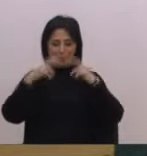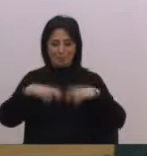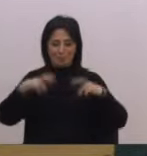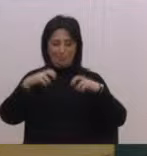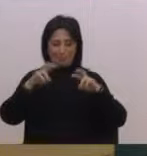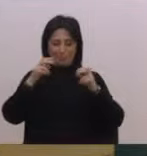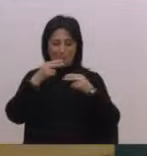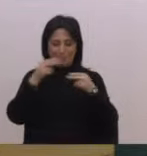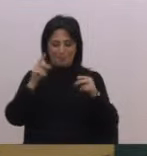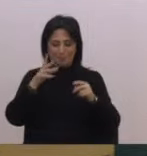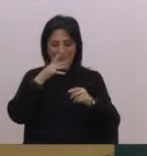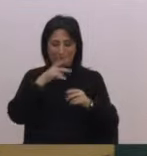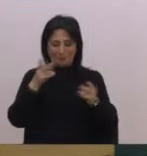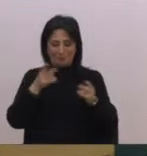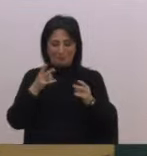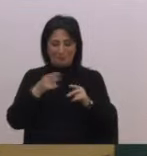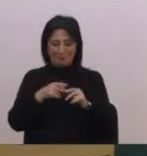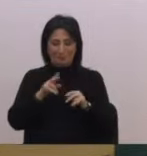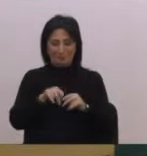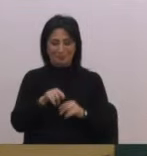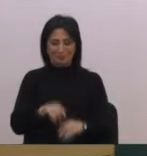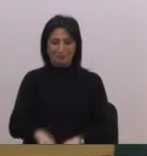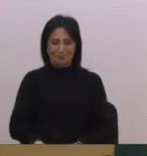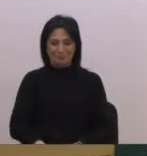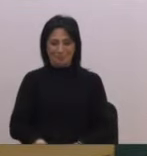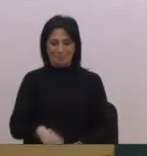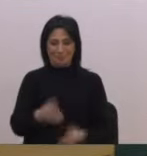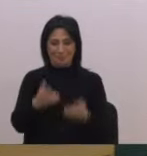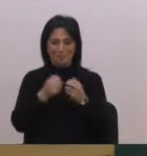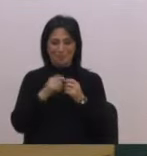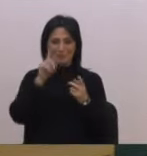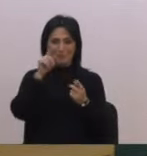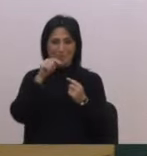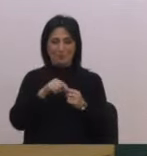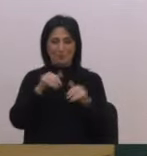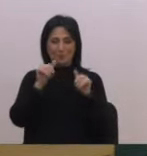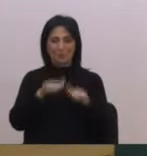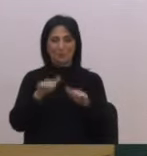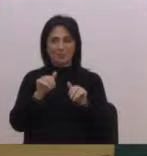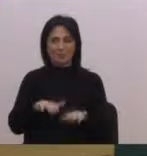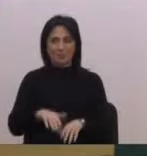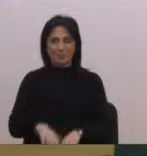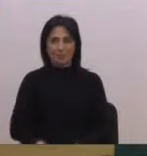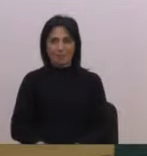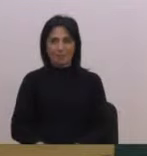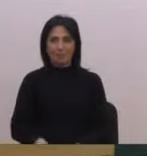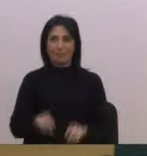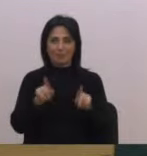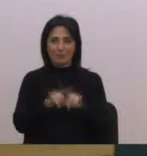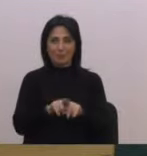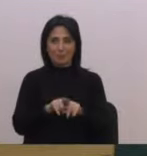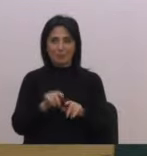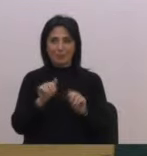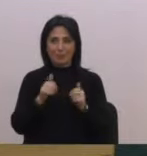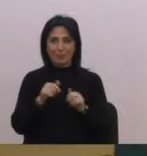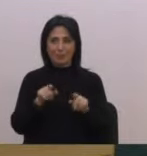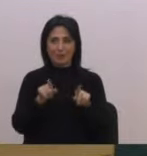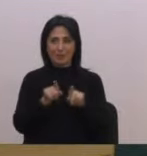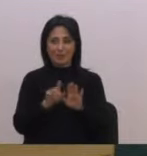თემის, რა დროც დაჭირდება ამას, და მივიღოთ შესაბამისი გადაწყვეტილება. ისე, როგორც